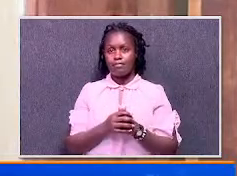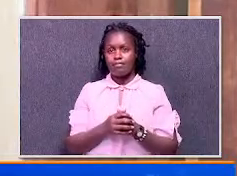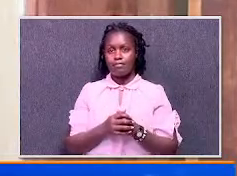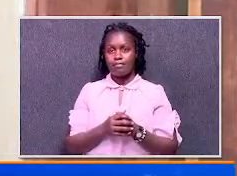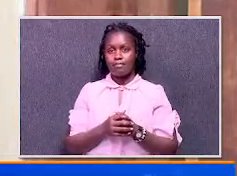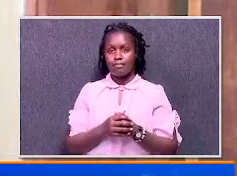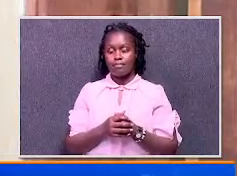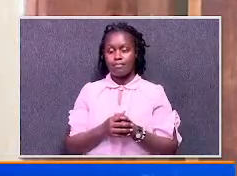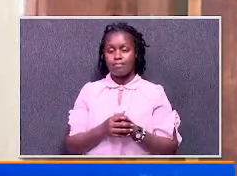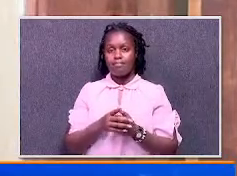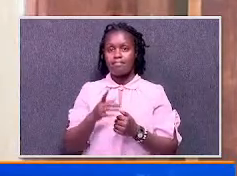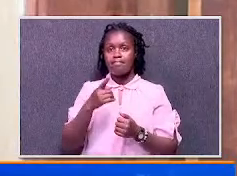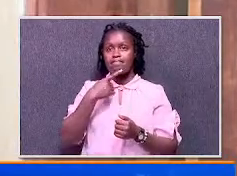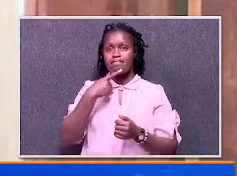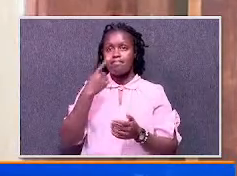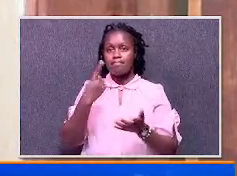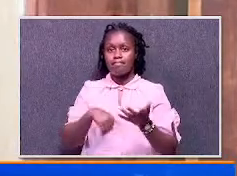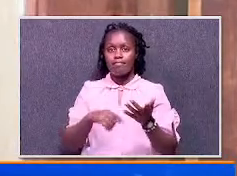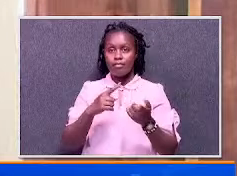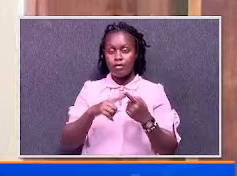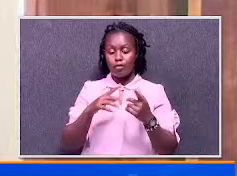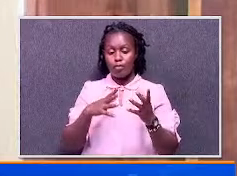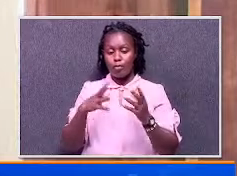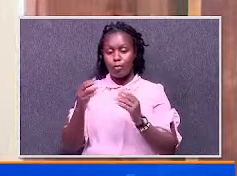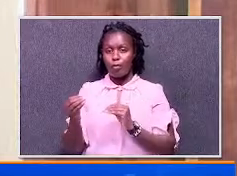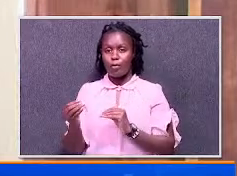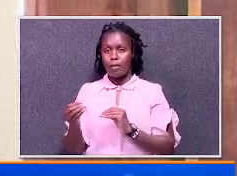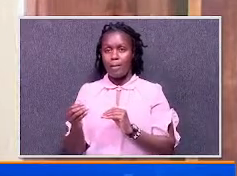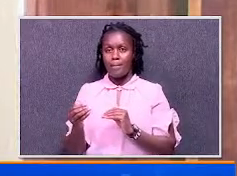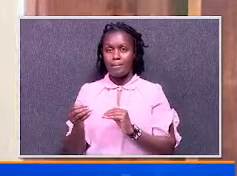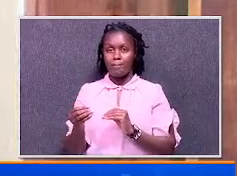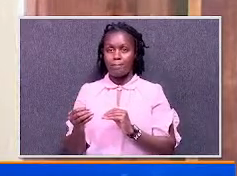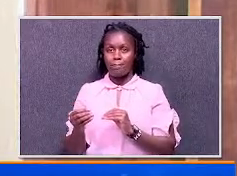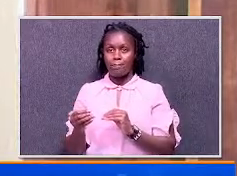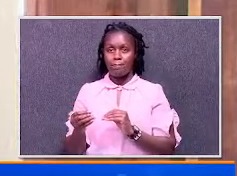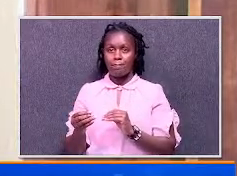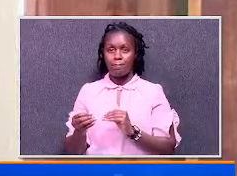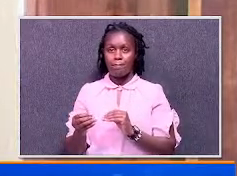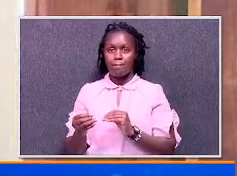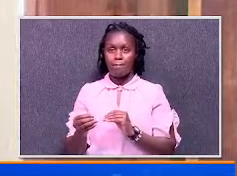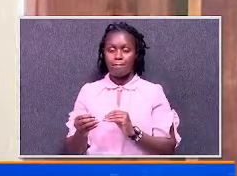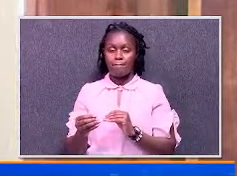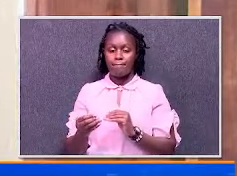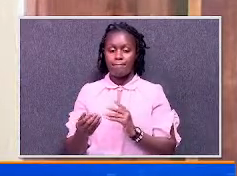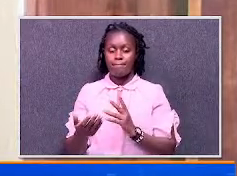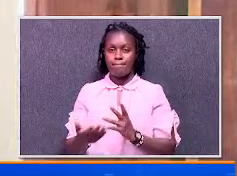Nikateremka hapa. Hapa ndio mahali nimeolewa. Kuja hapa.